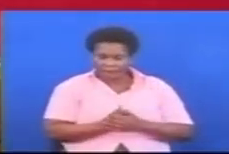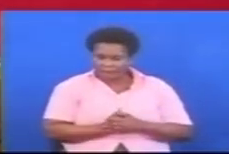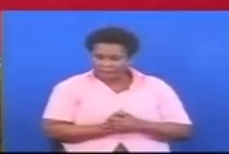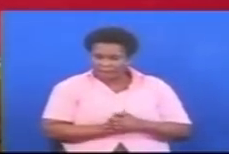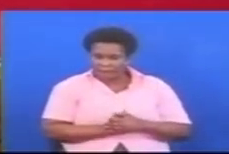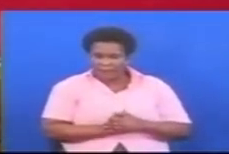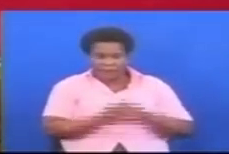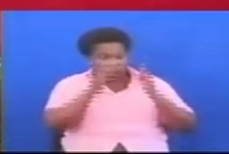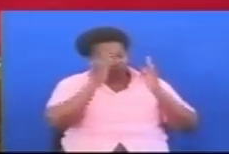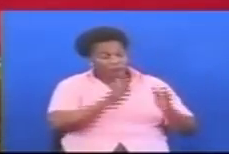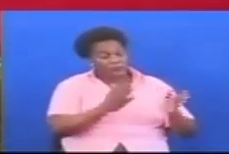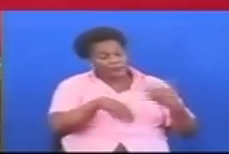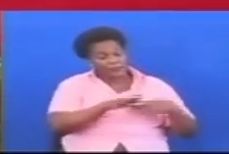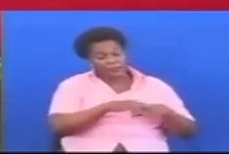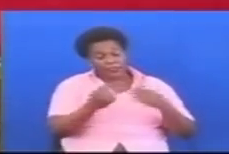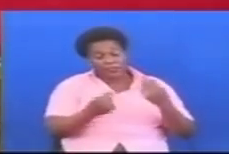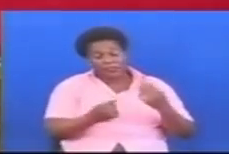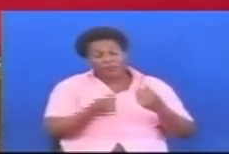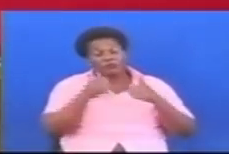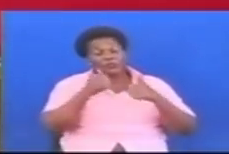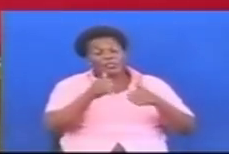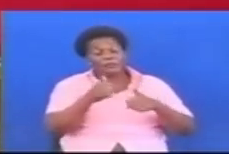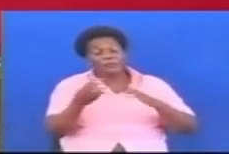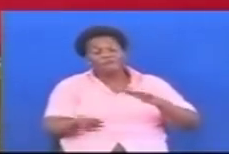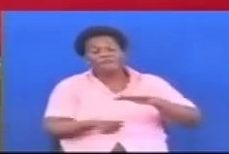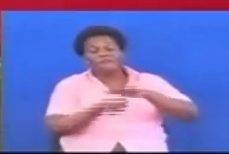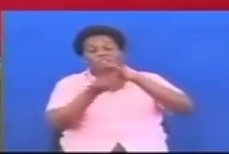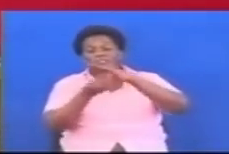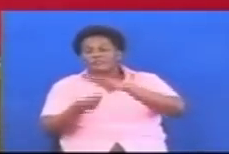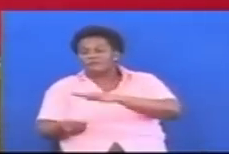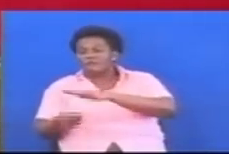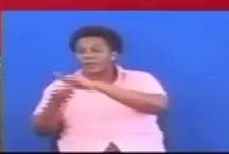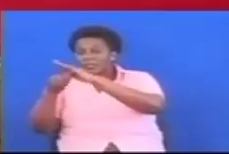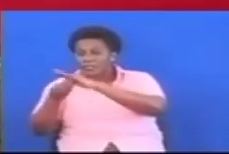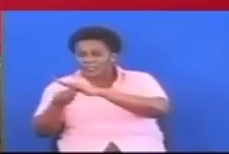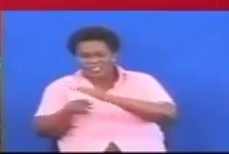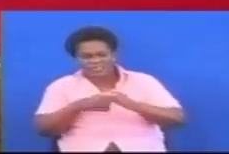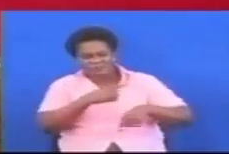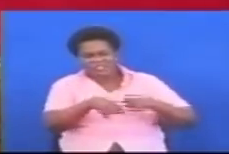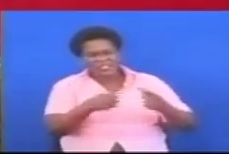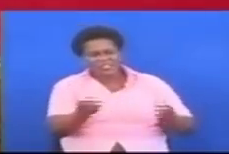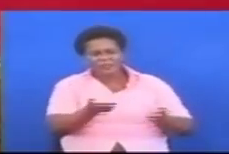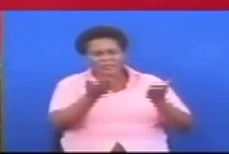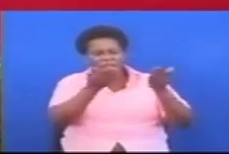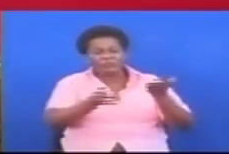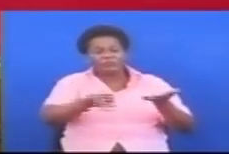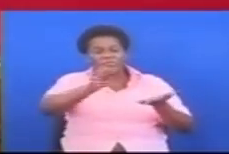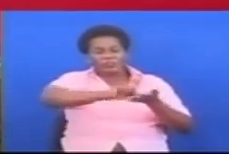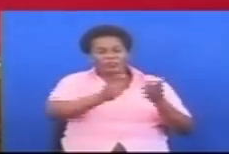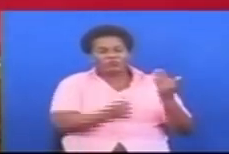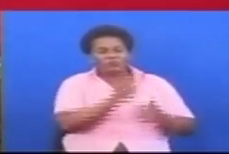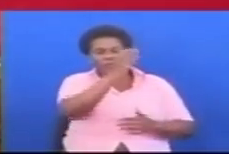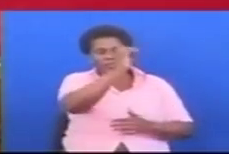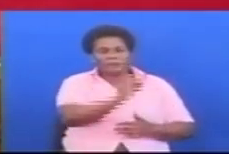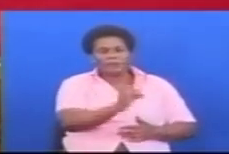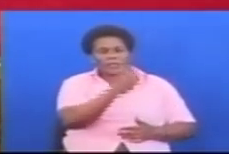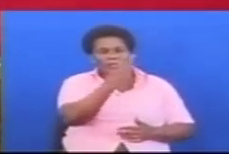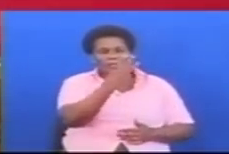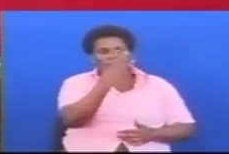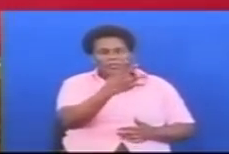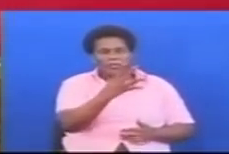Mwenyekiti, utegemezi wa fedha za nje kwa ajili ya miradi ya maendeleo umeongezeka kutoka kwa 34% kwa